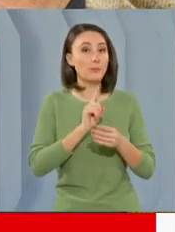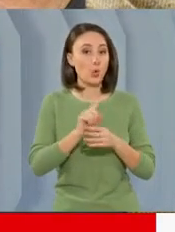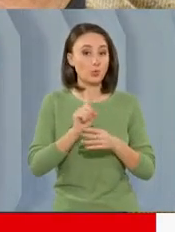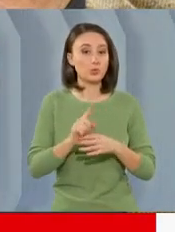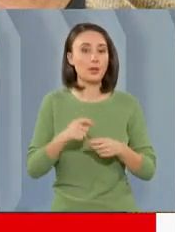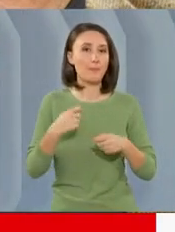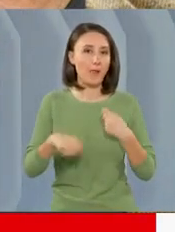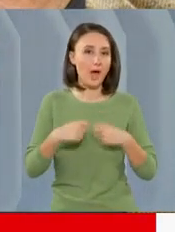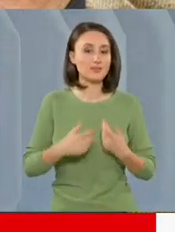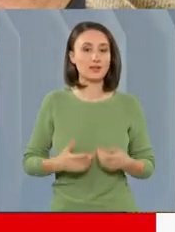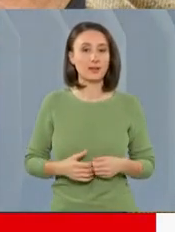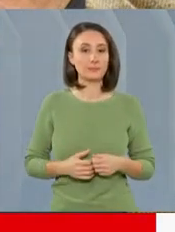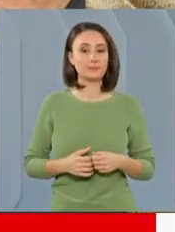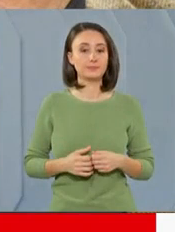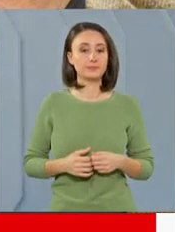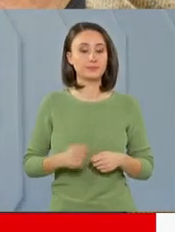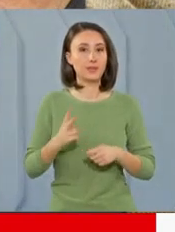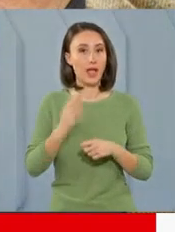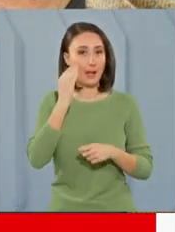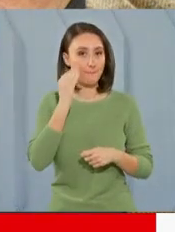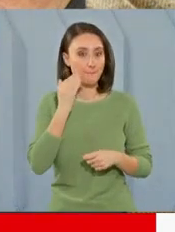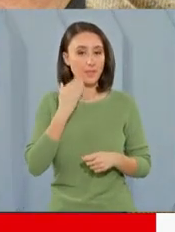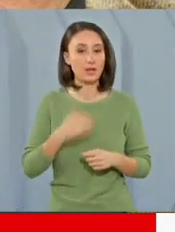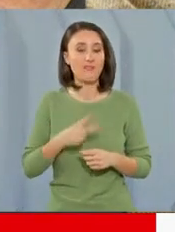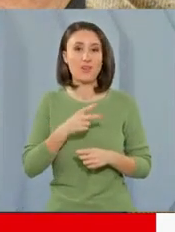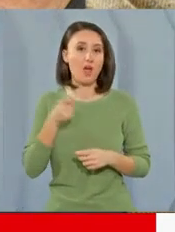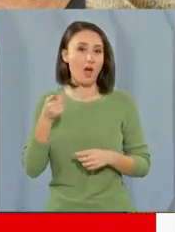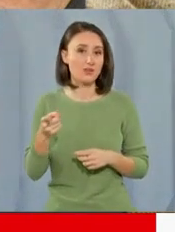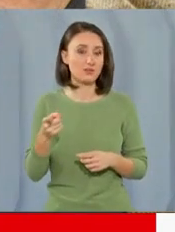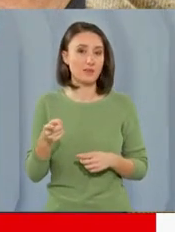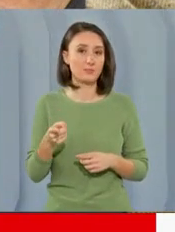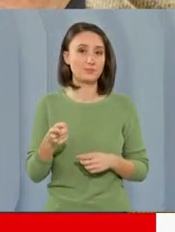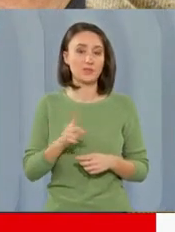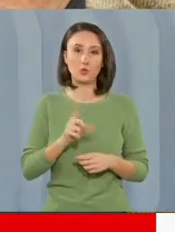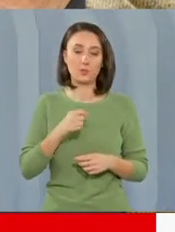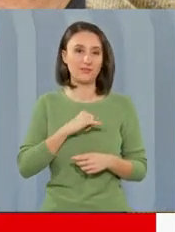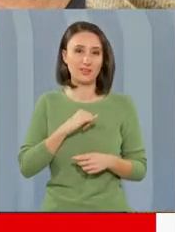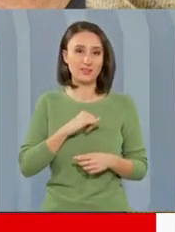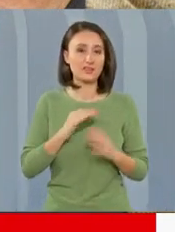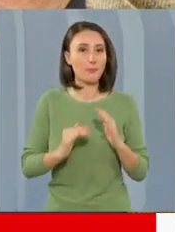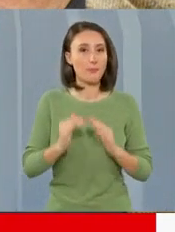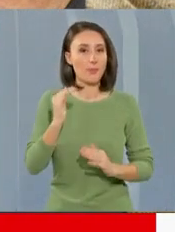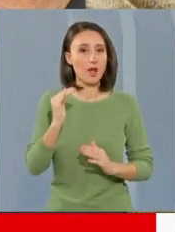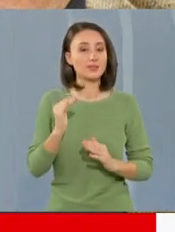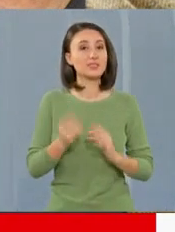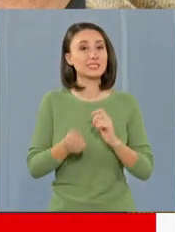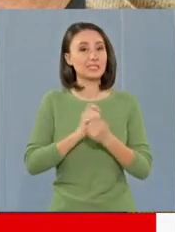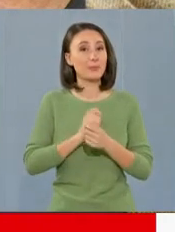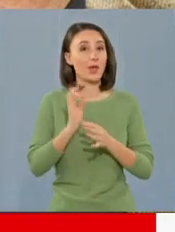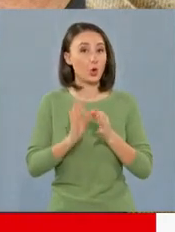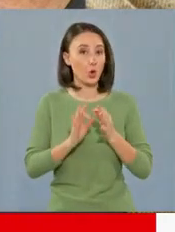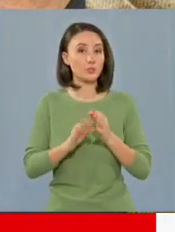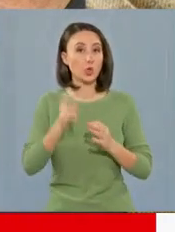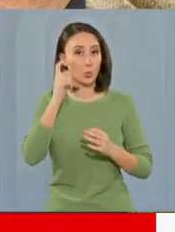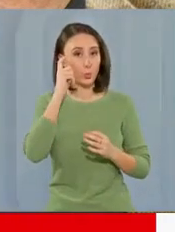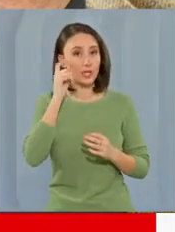fi plasticul, de exemplu, în Statele Unite. Adică, fără asta, nu le mai interesa să mărească schimburile economice cu